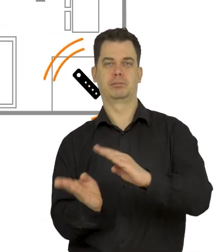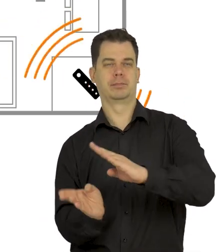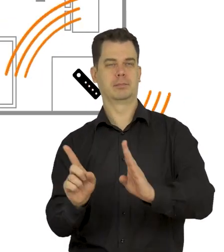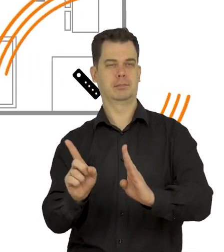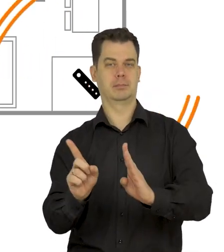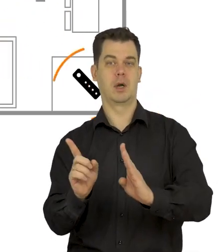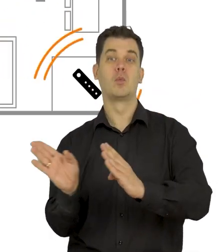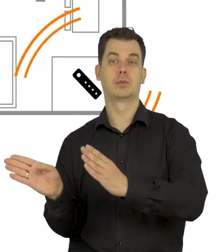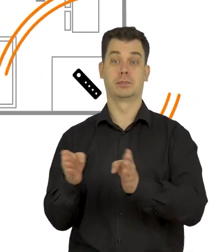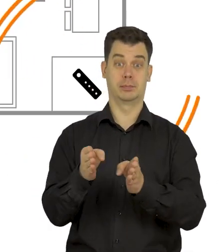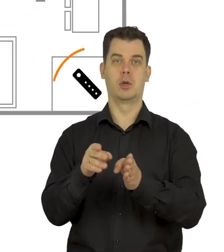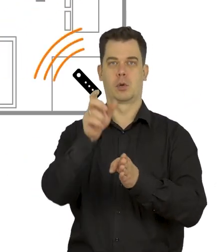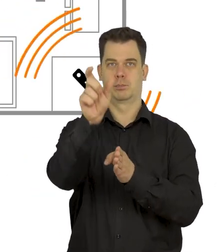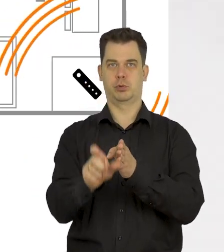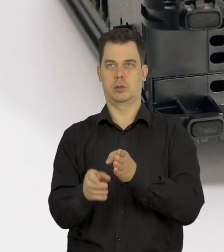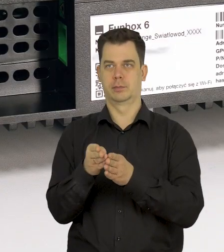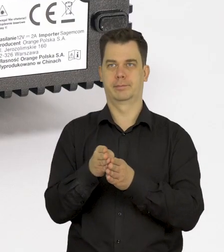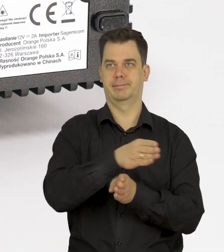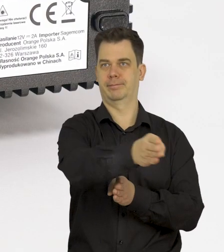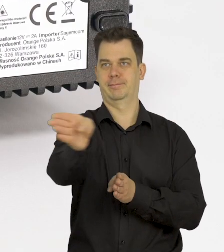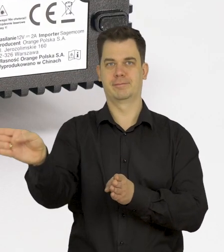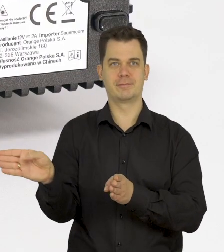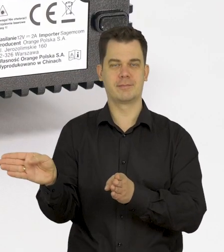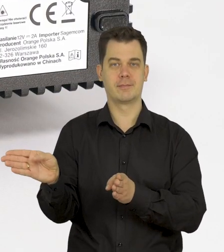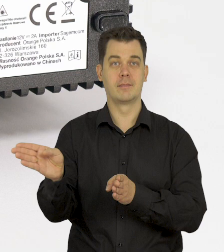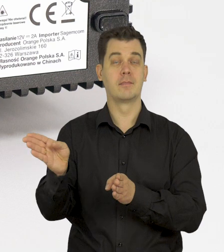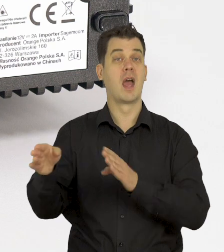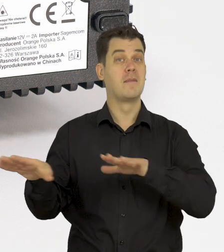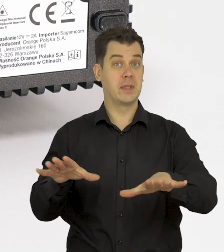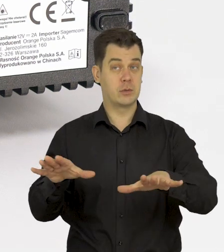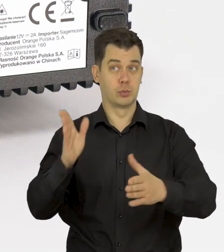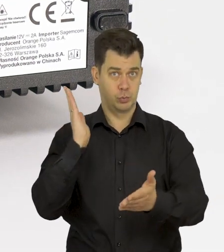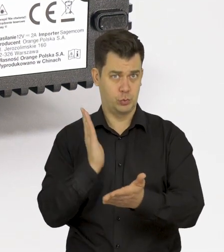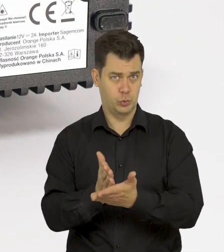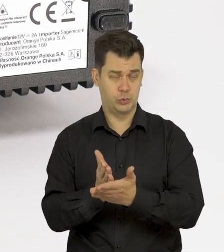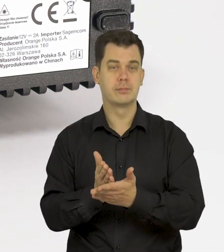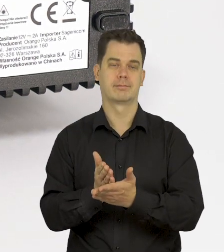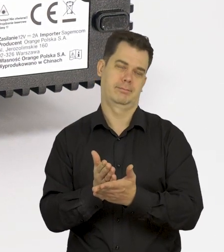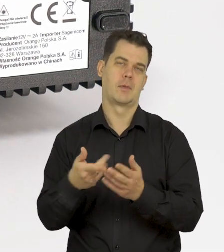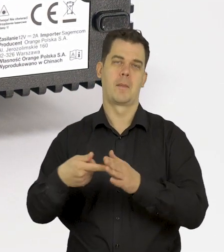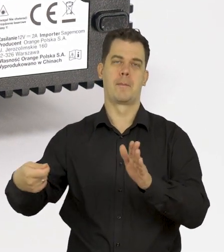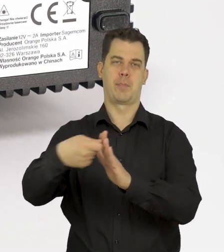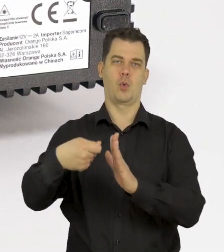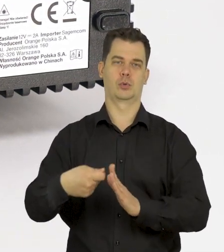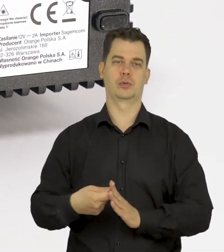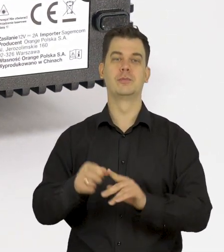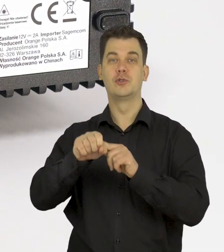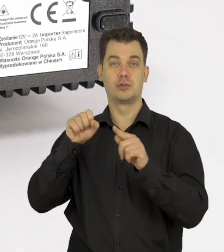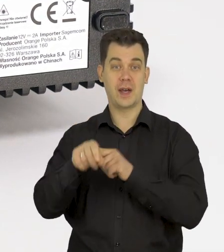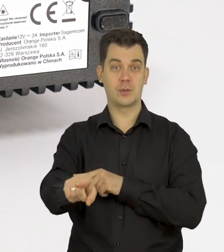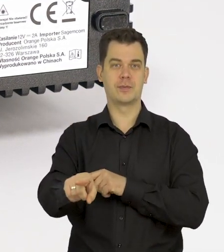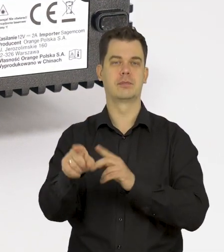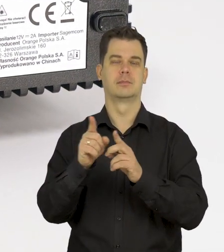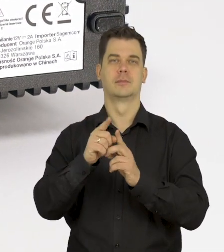był ustawiony w kierunku mieszkania. Jeśli miejsce mamy już wybrane, to nie pozostaje nam nic innego, jak podłączyć światłowód i